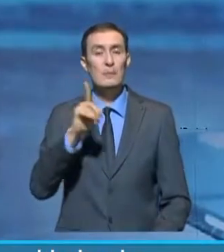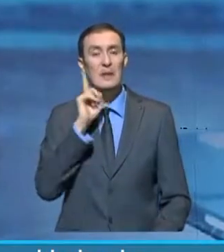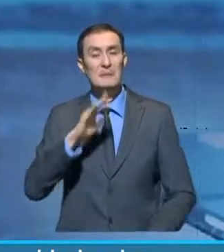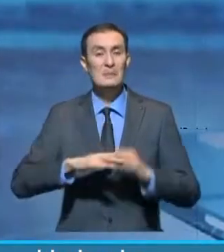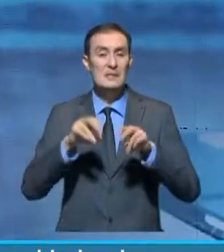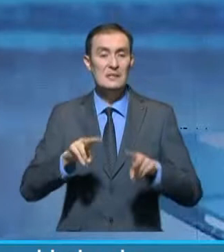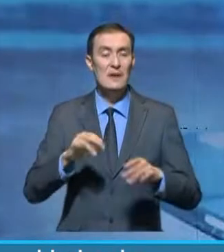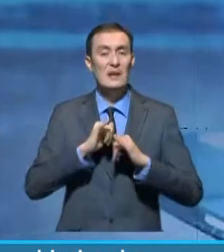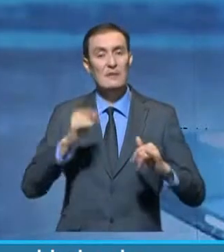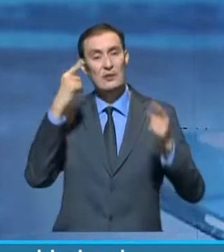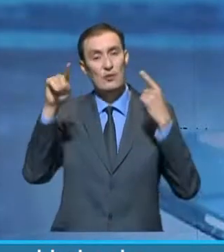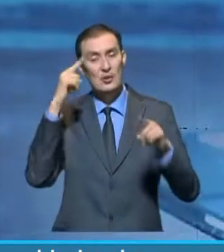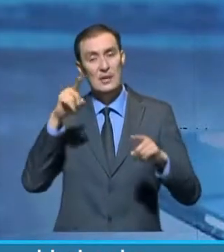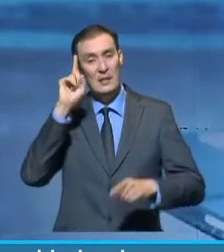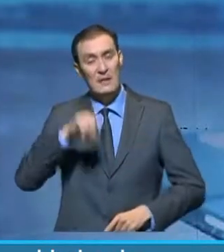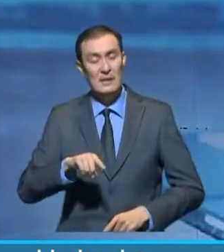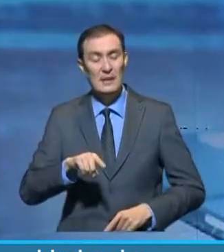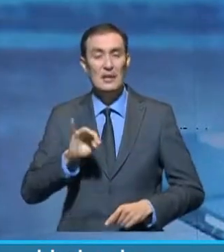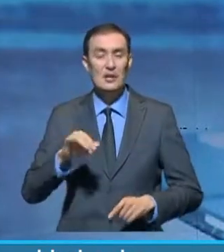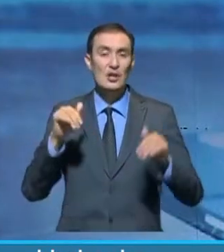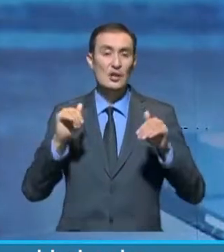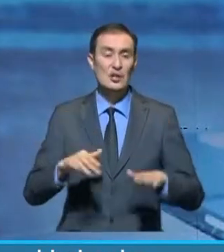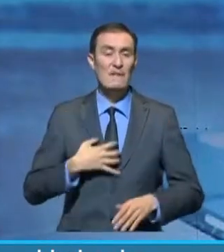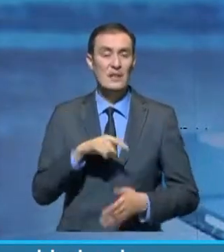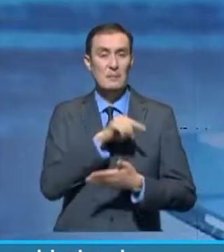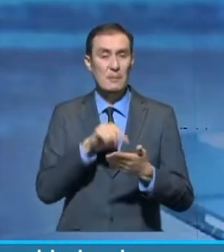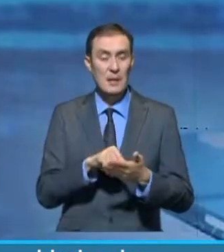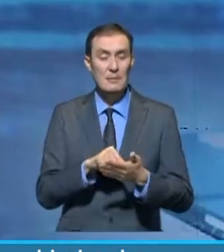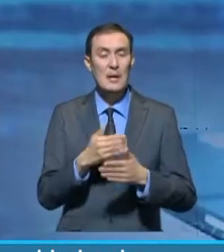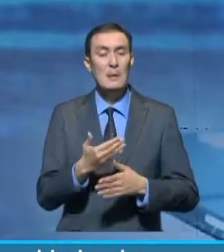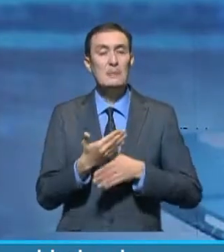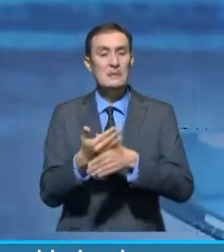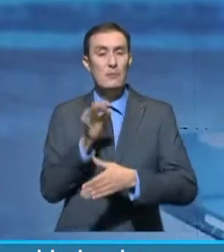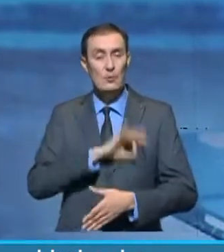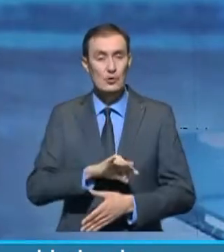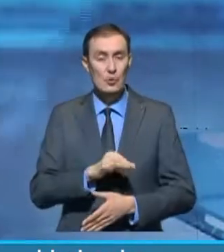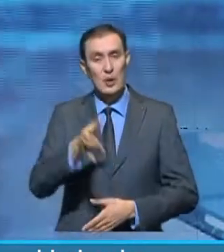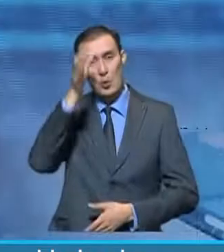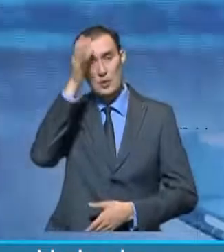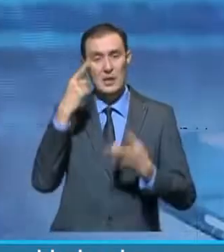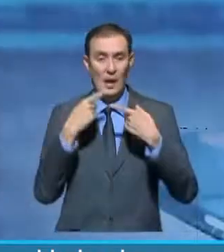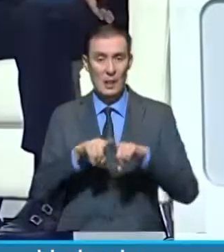развивать творческие навыки и нестандартно решать важные проблемы благодаря науке и технологиям.